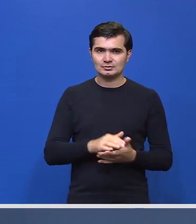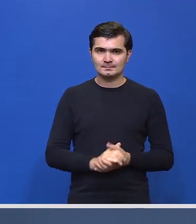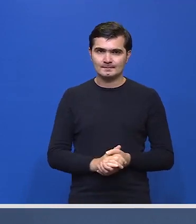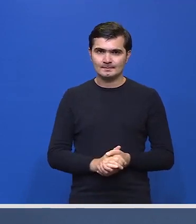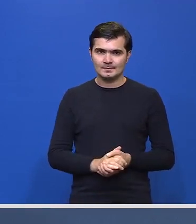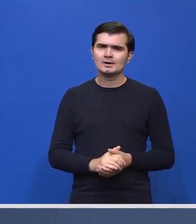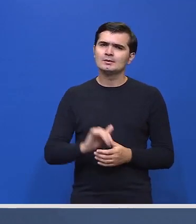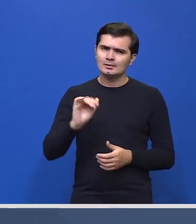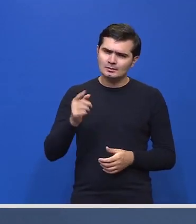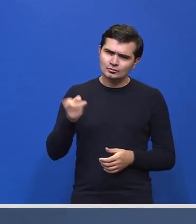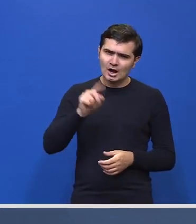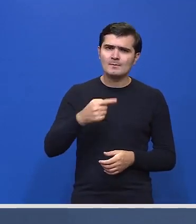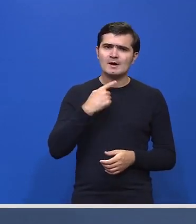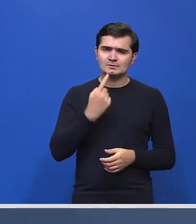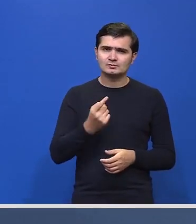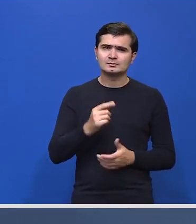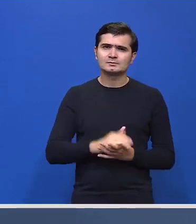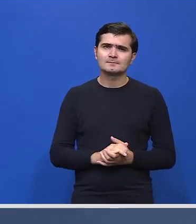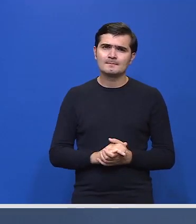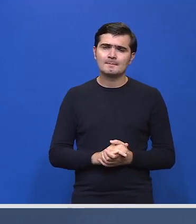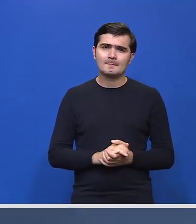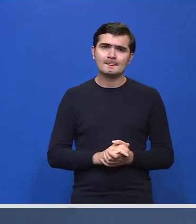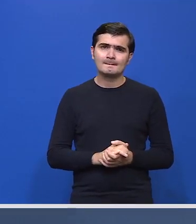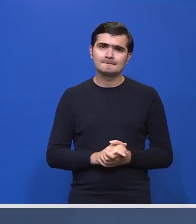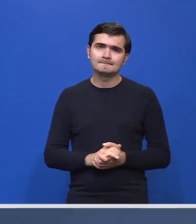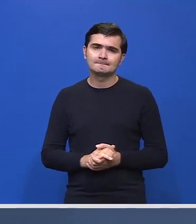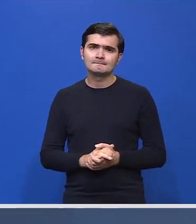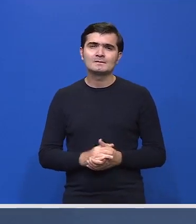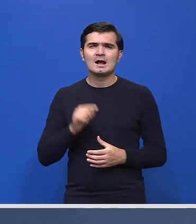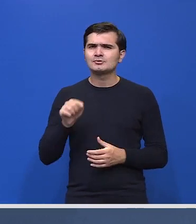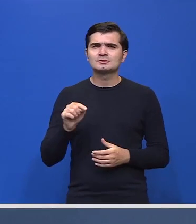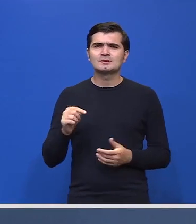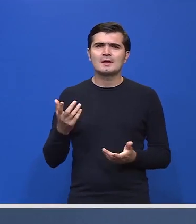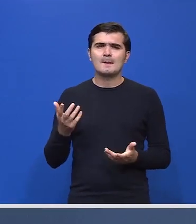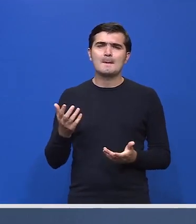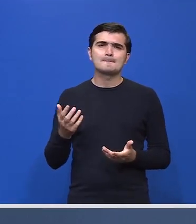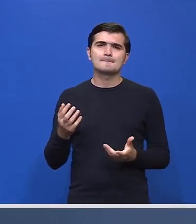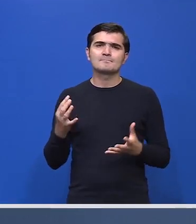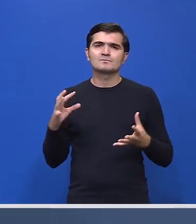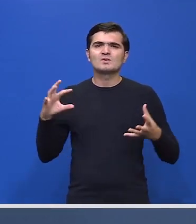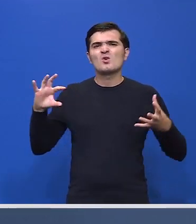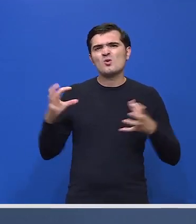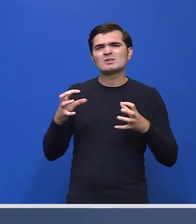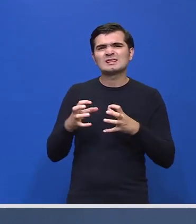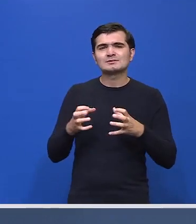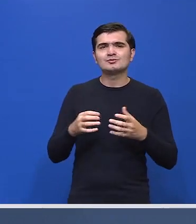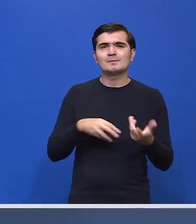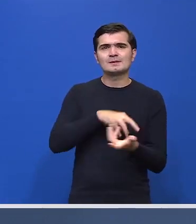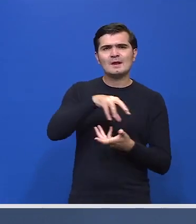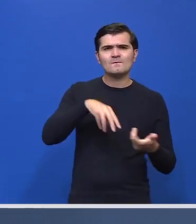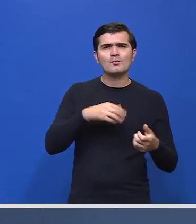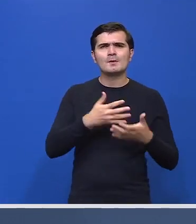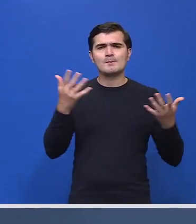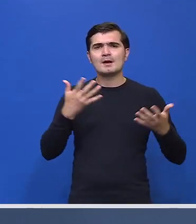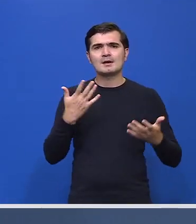Am subliniat de asemenea că aceste constrângeri, prin reformele mari pe care le